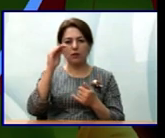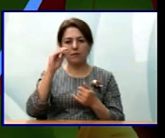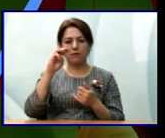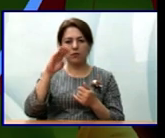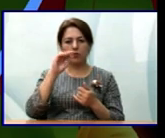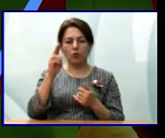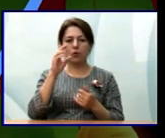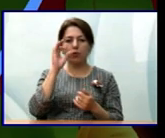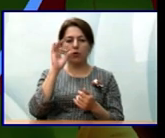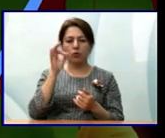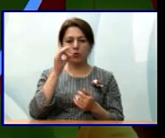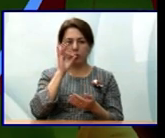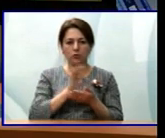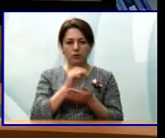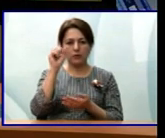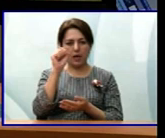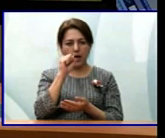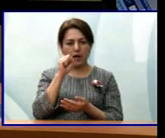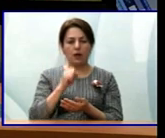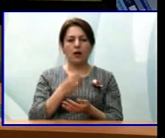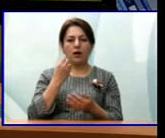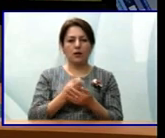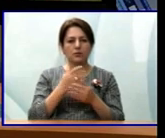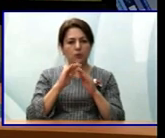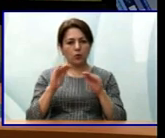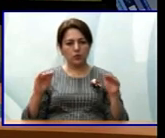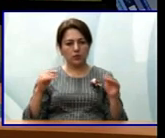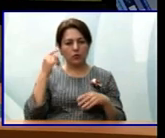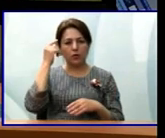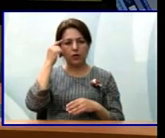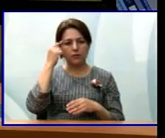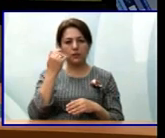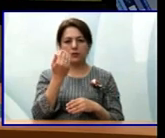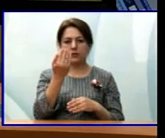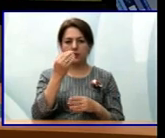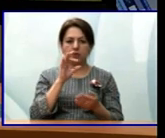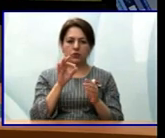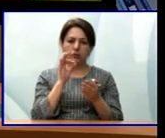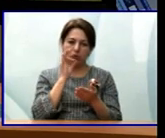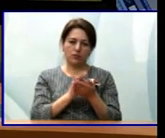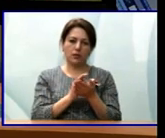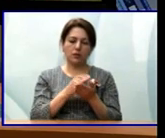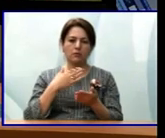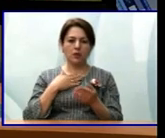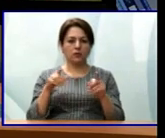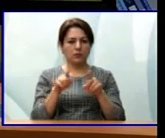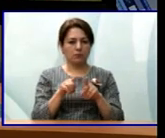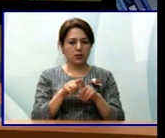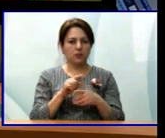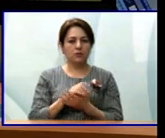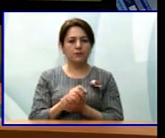javobimiz A variant ekan. Aziz o'quvchilar, o'ylaymanki, sizning ham javobingiz xuddi shunday.